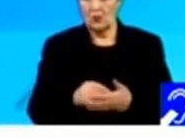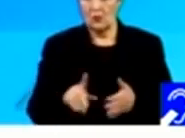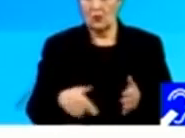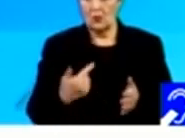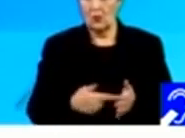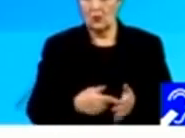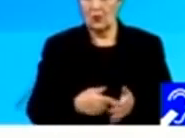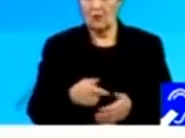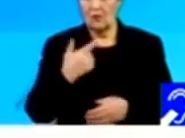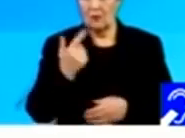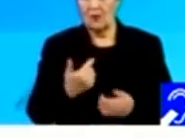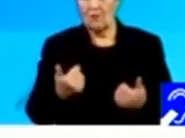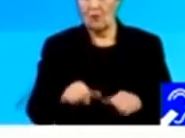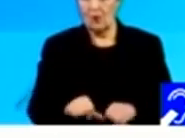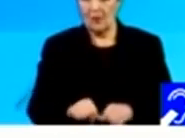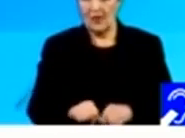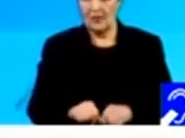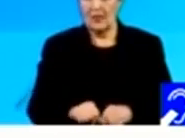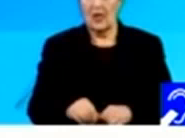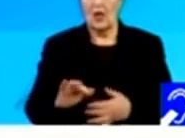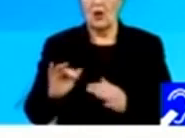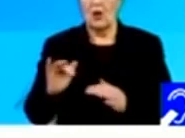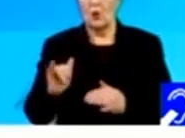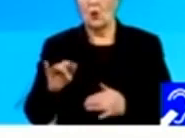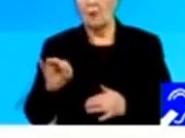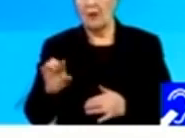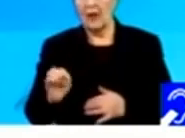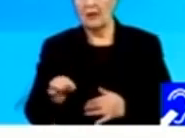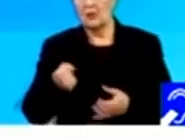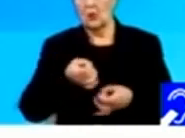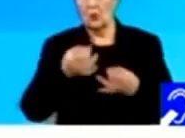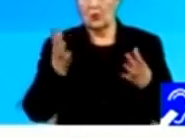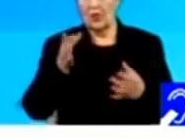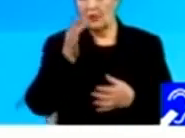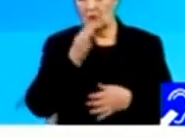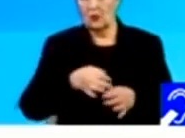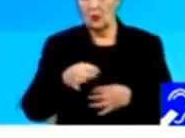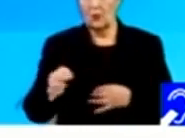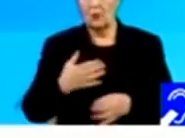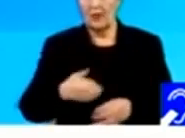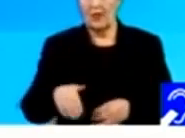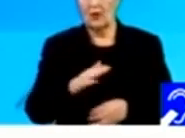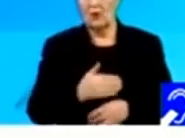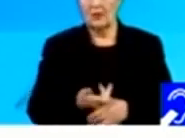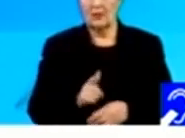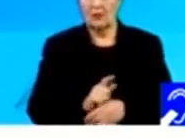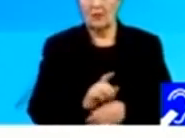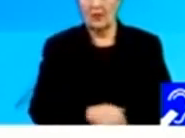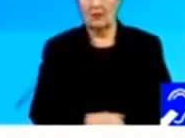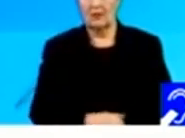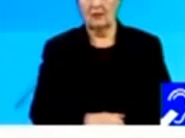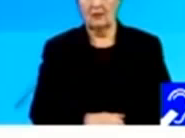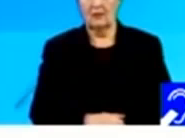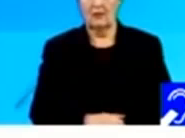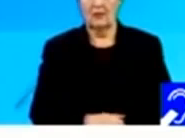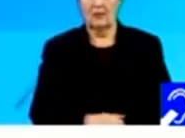municipal. Vorbim despre formularea unei identități urbane și culturale a Chișinăului și a suburbiilor noastre. Da,